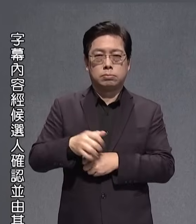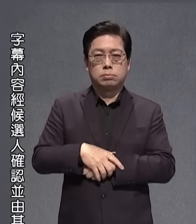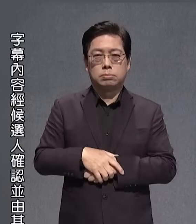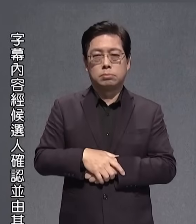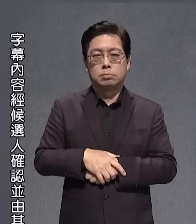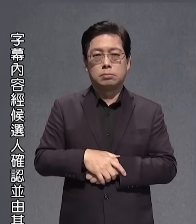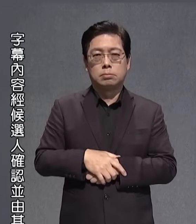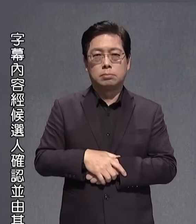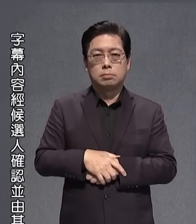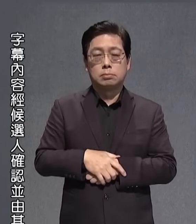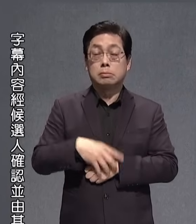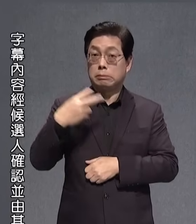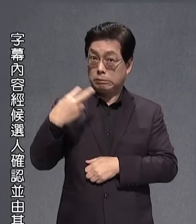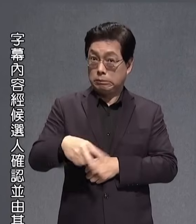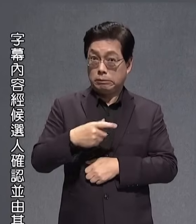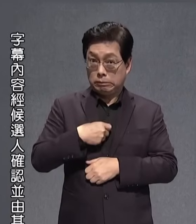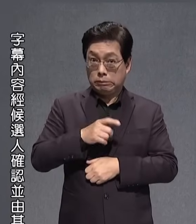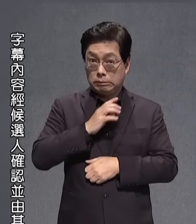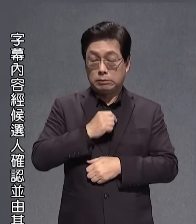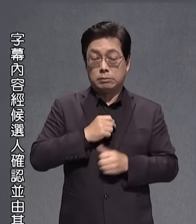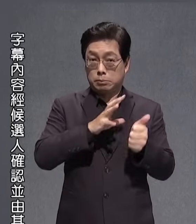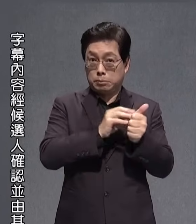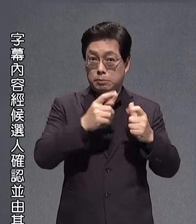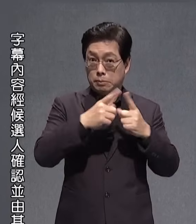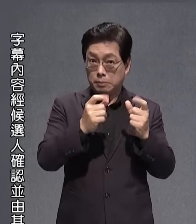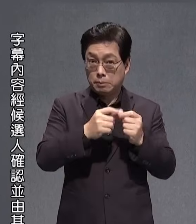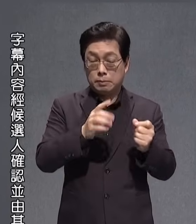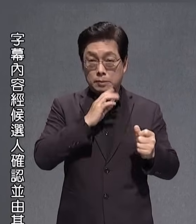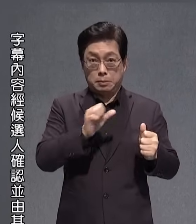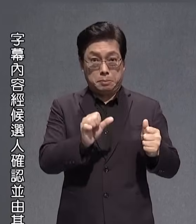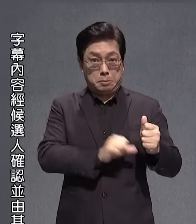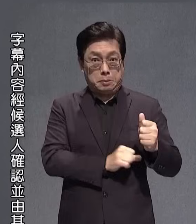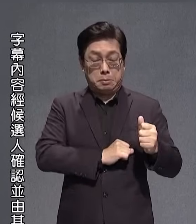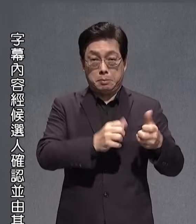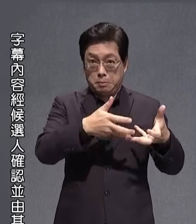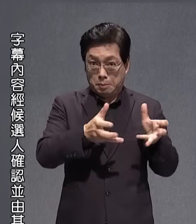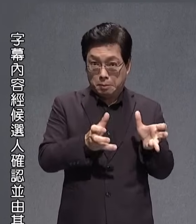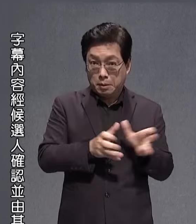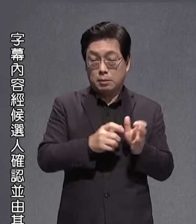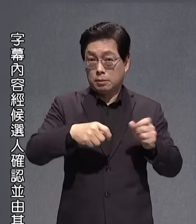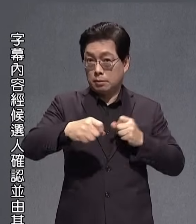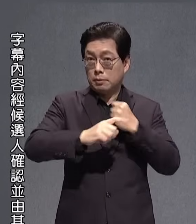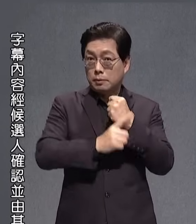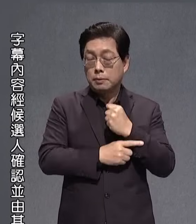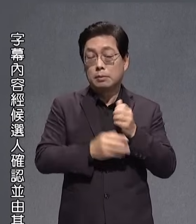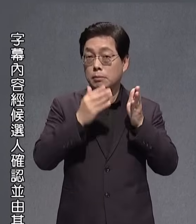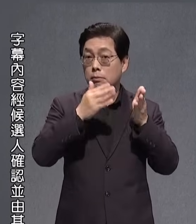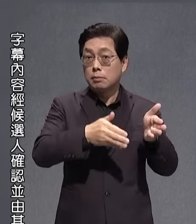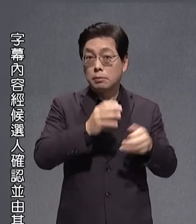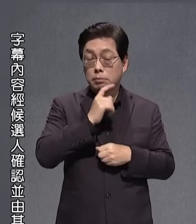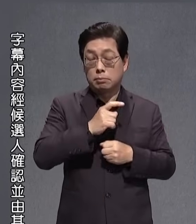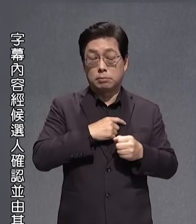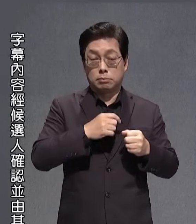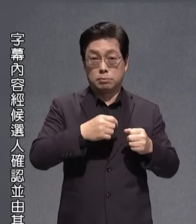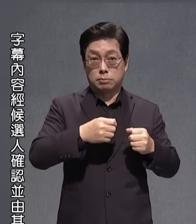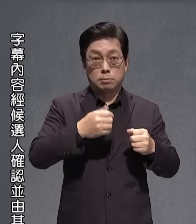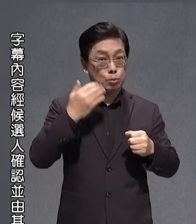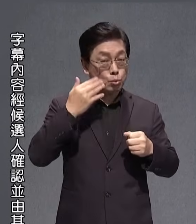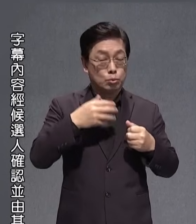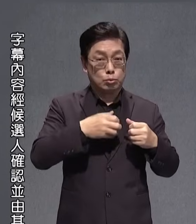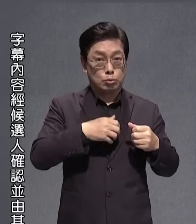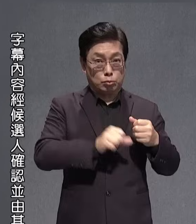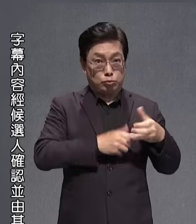明。而且要借鉴日本的暴力团对策法，针对黑帮的投资、金